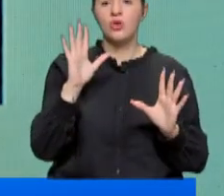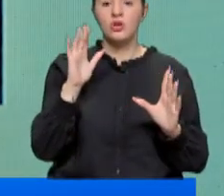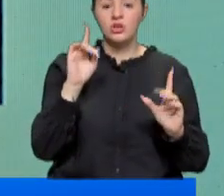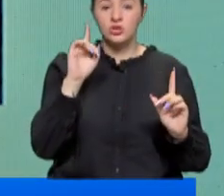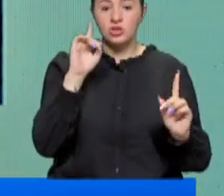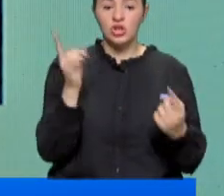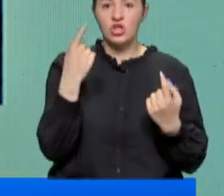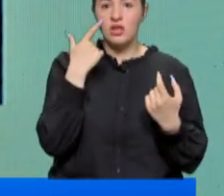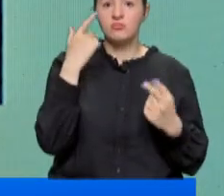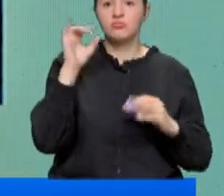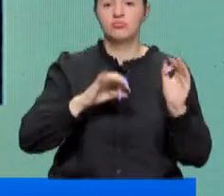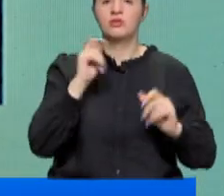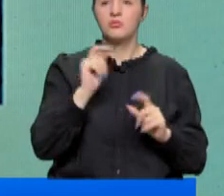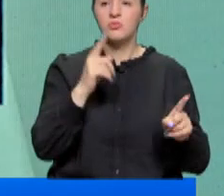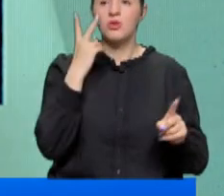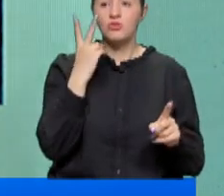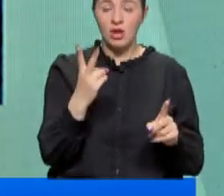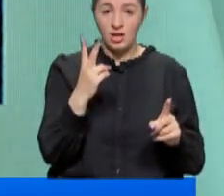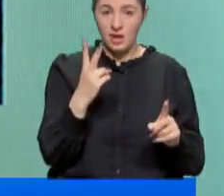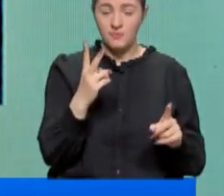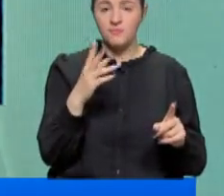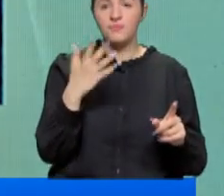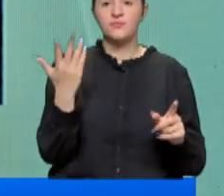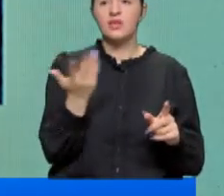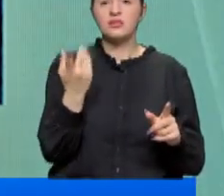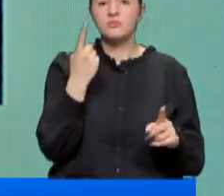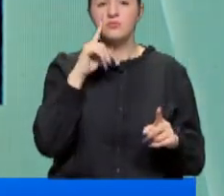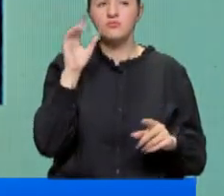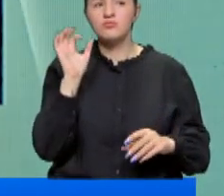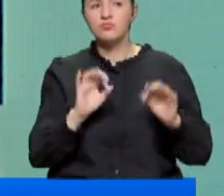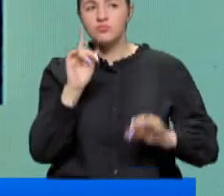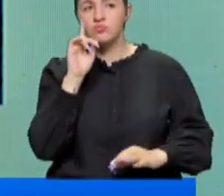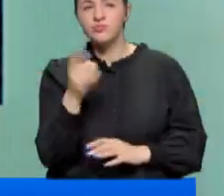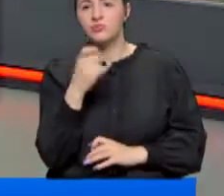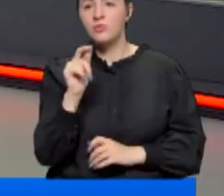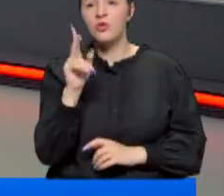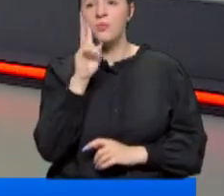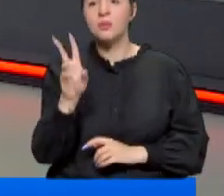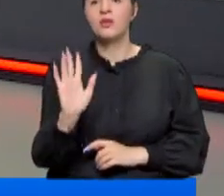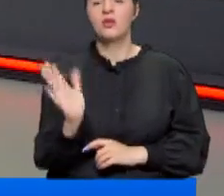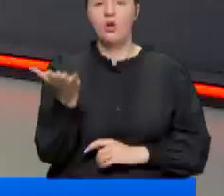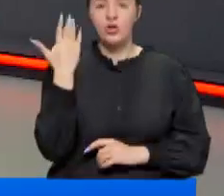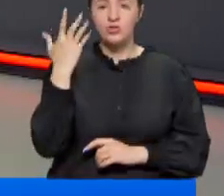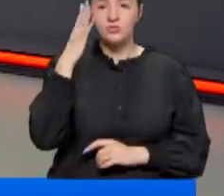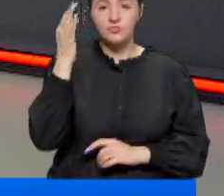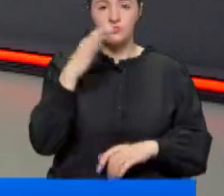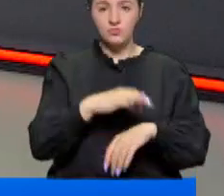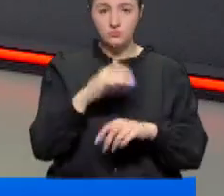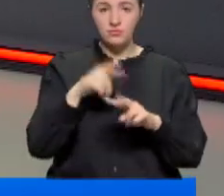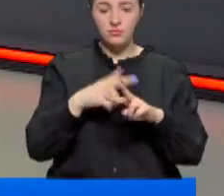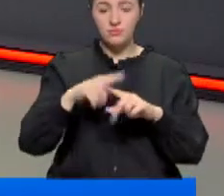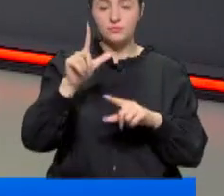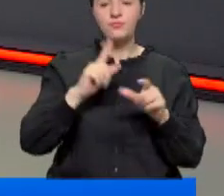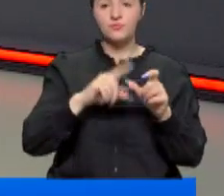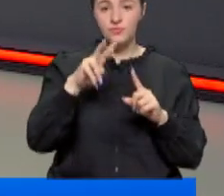tespit yaptı Buna göre şimdi nasıl bir tespit yaptı Ona geçmeden önce Profesör Dr Yalçın